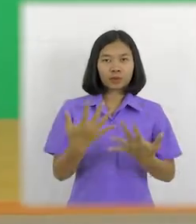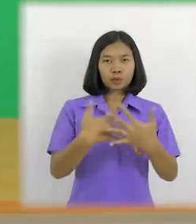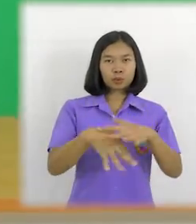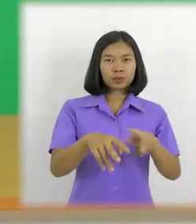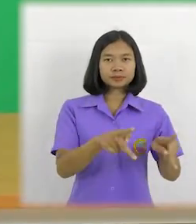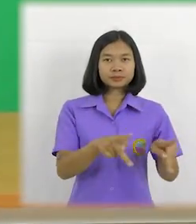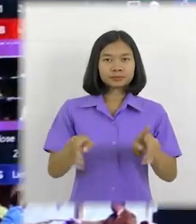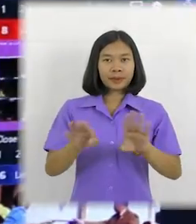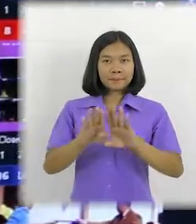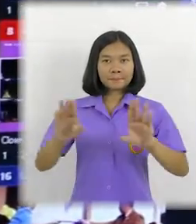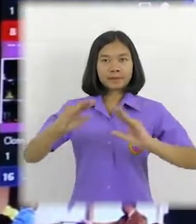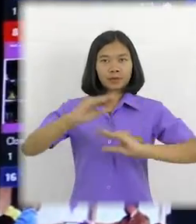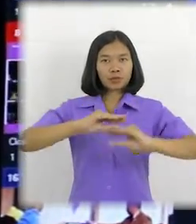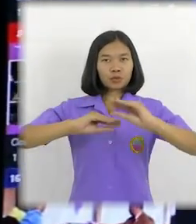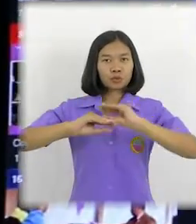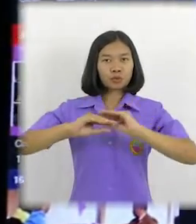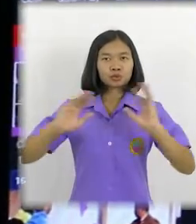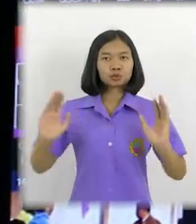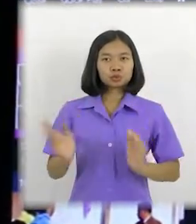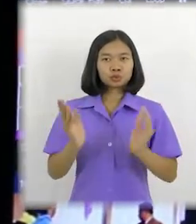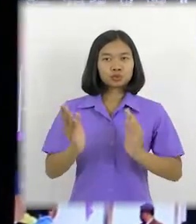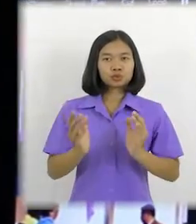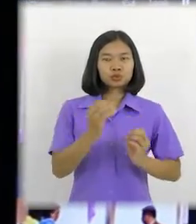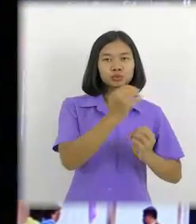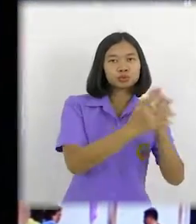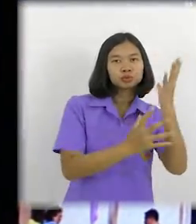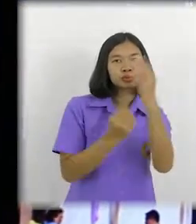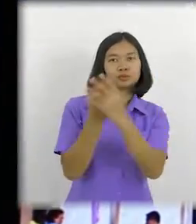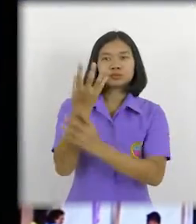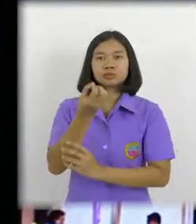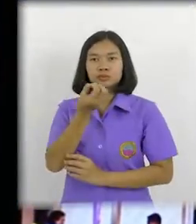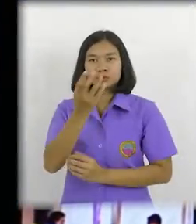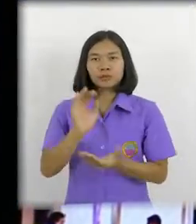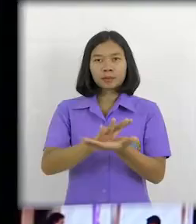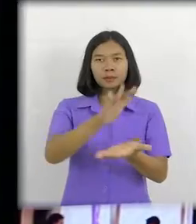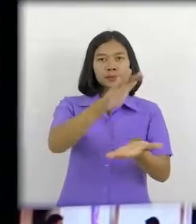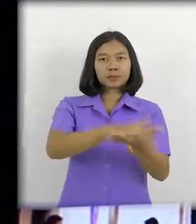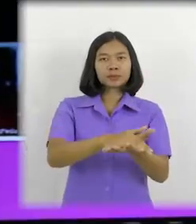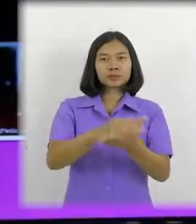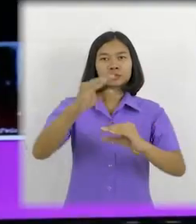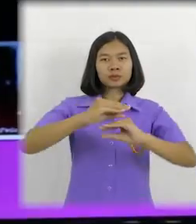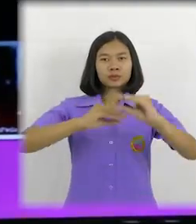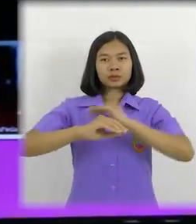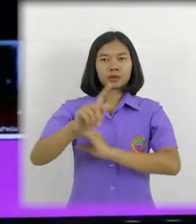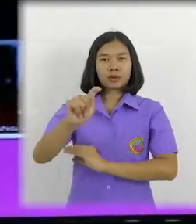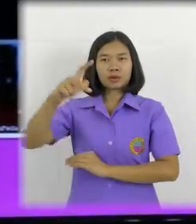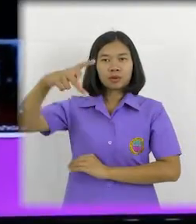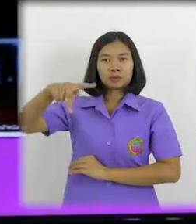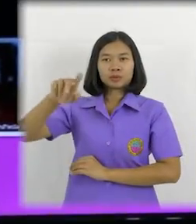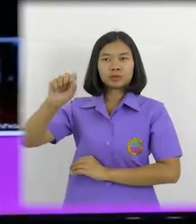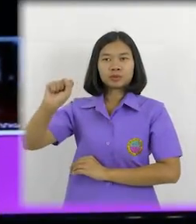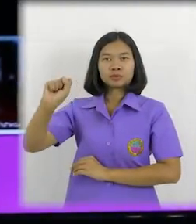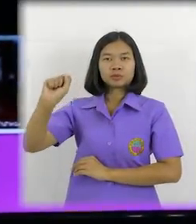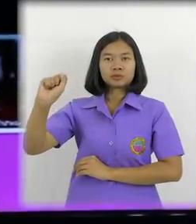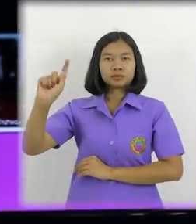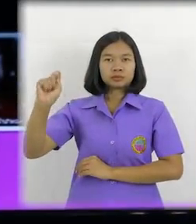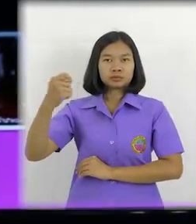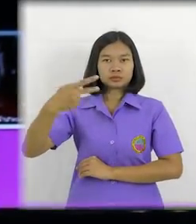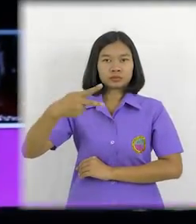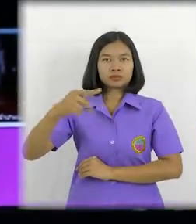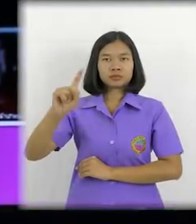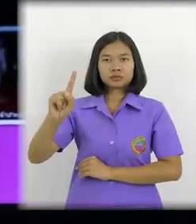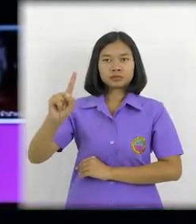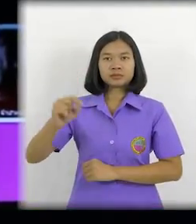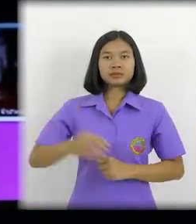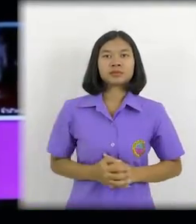ครร่วมในพิธีเปิดโครงการขับเคลื่อนสวนพฤกษศาสตร์โรงเรียนในโครงการอพสทในระดับพื้นที่รับผิดชอบของสำนักง